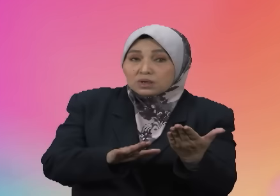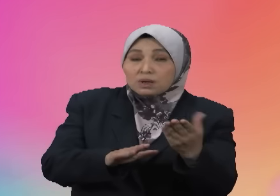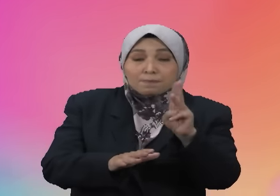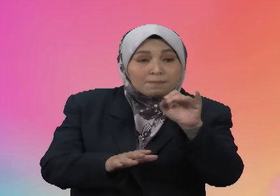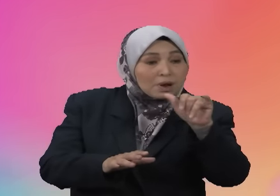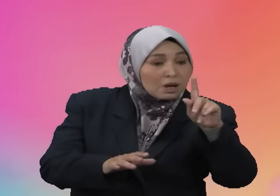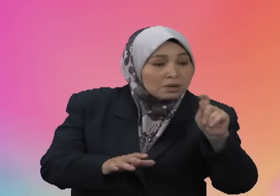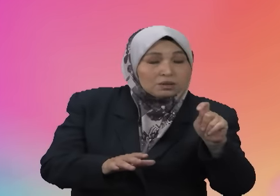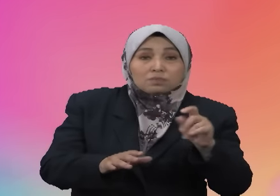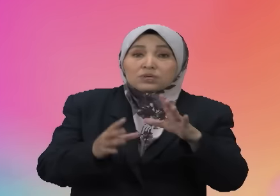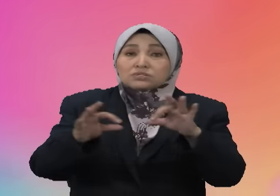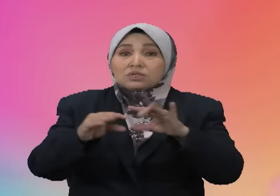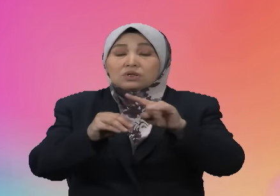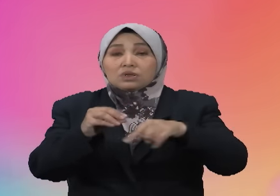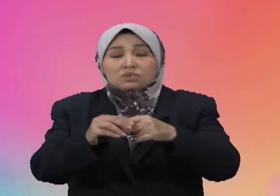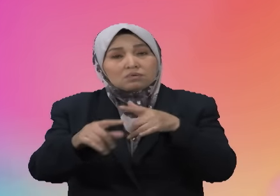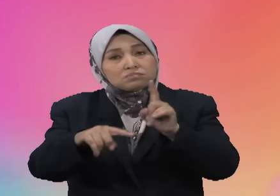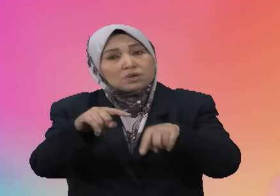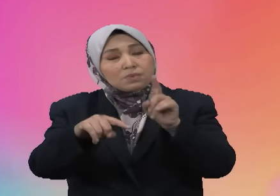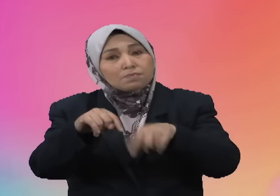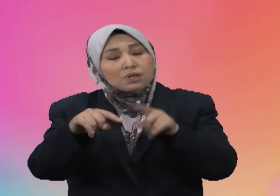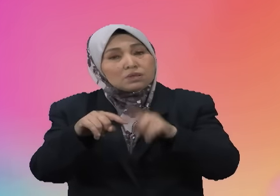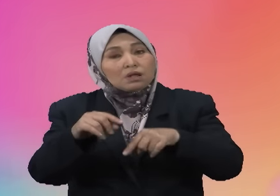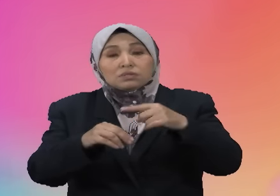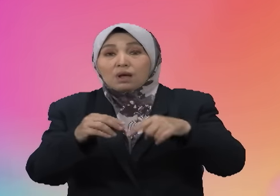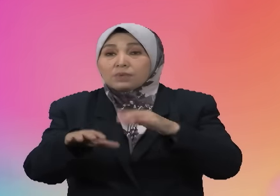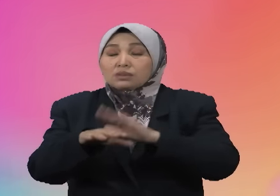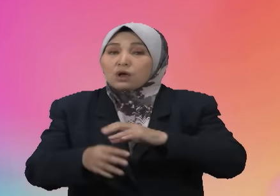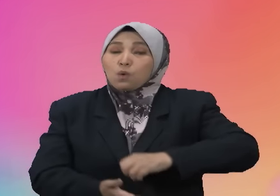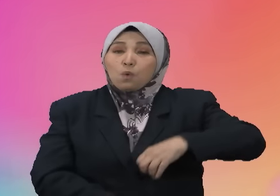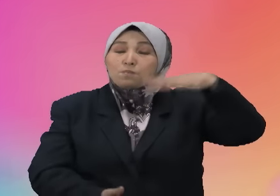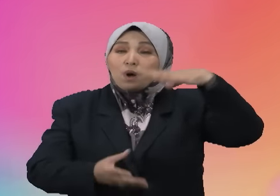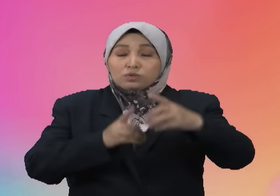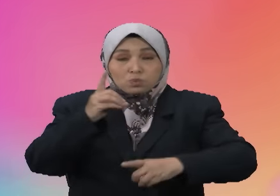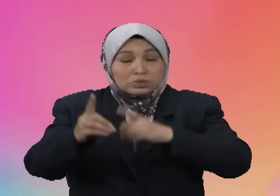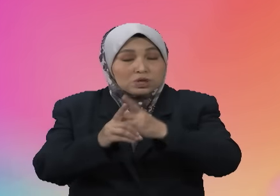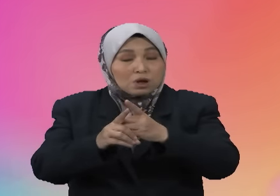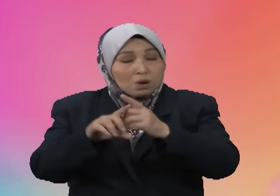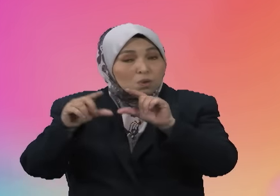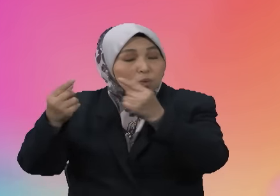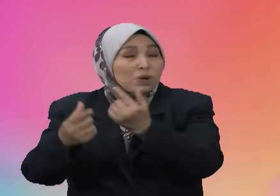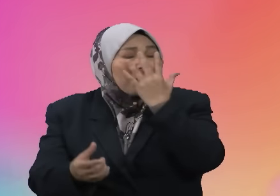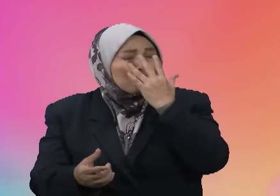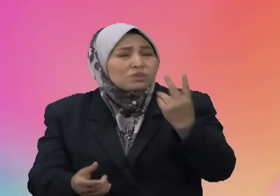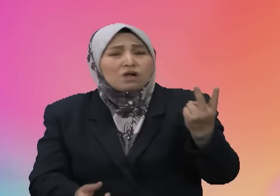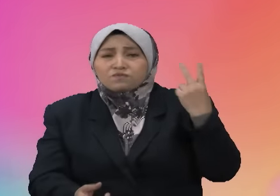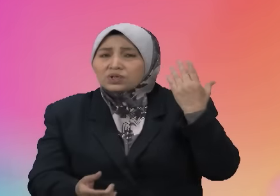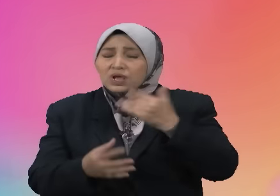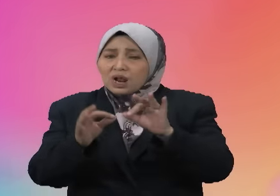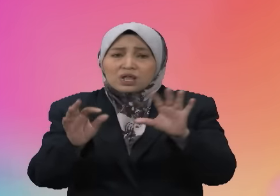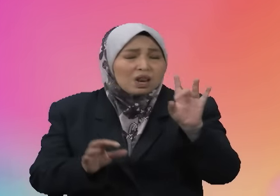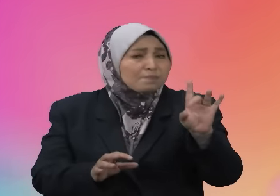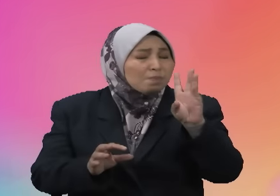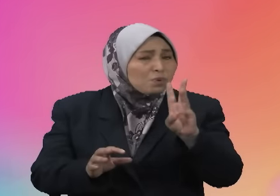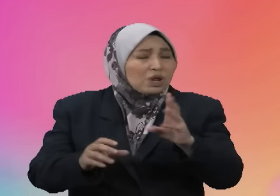Ia menceritakan tentang larangan berasa kagum terhadap kemewahan dunia golongan munafik dan ayat yang ke-86 pula menceritakan